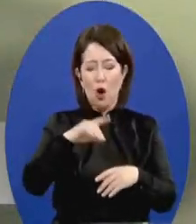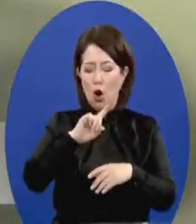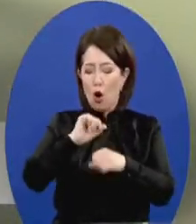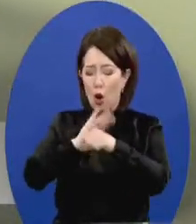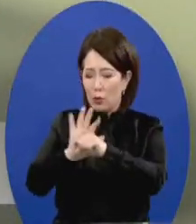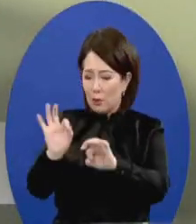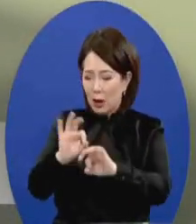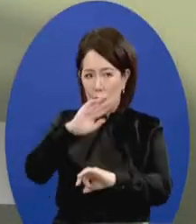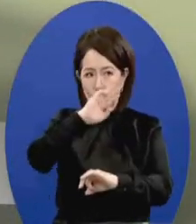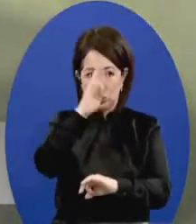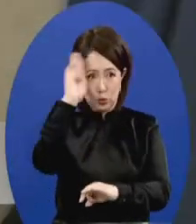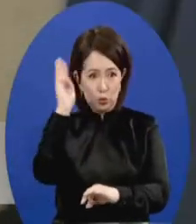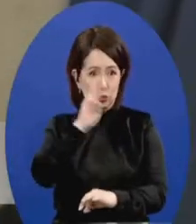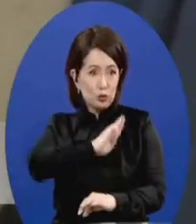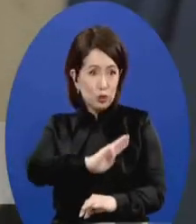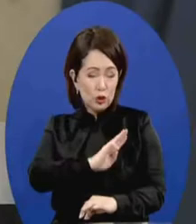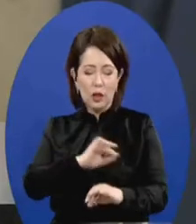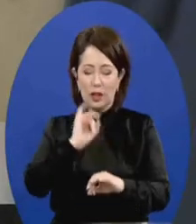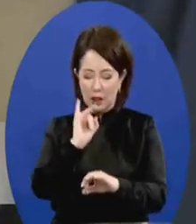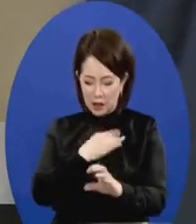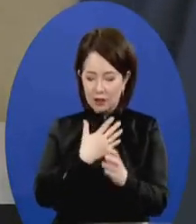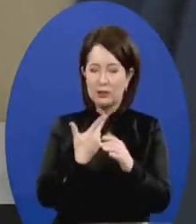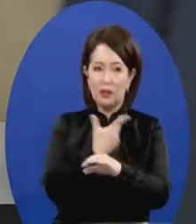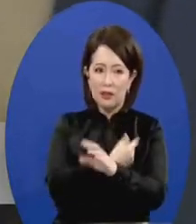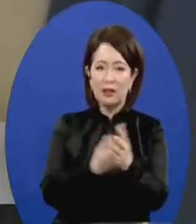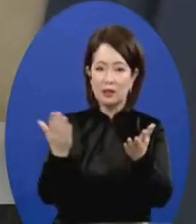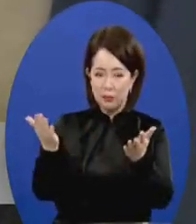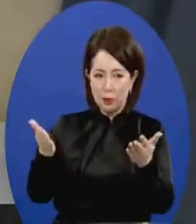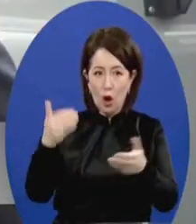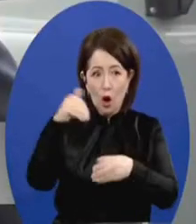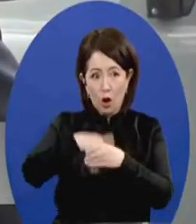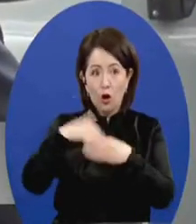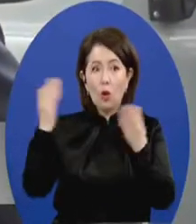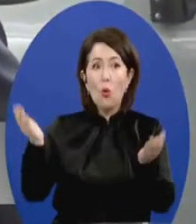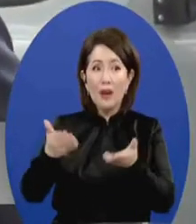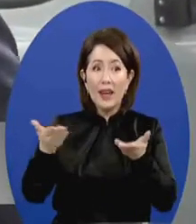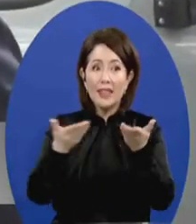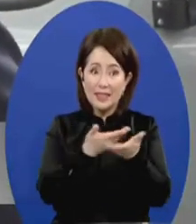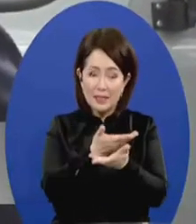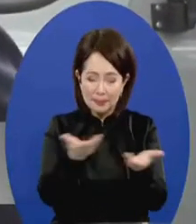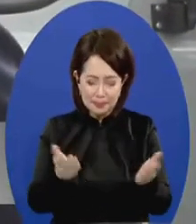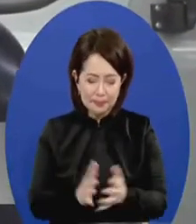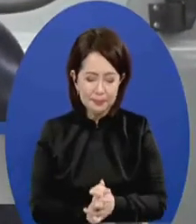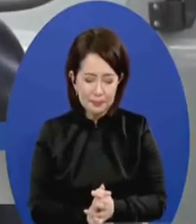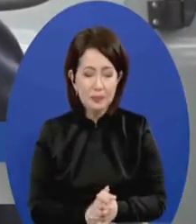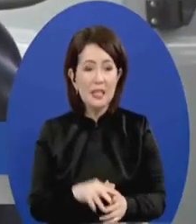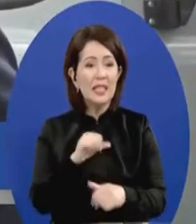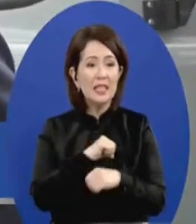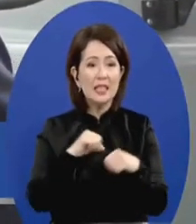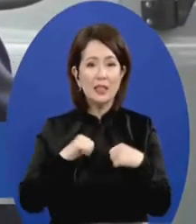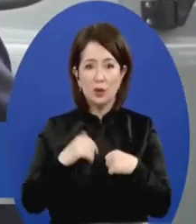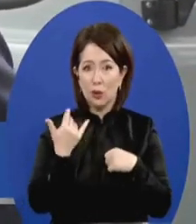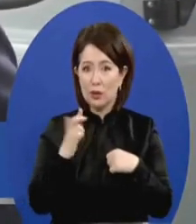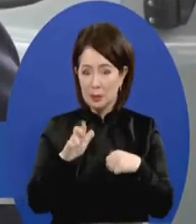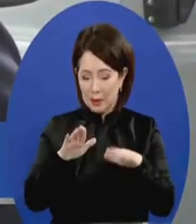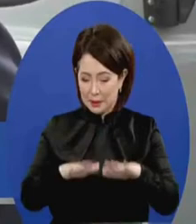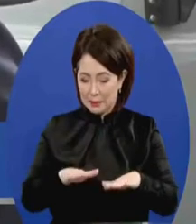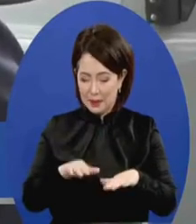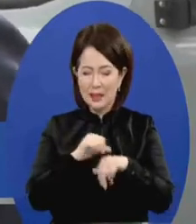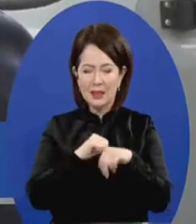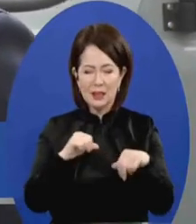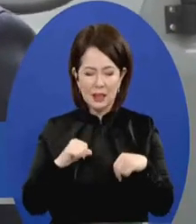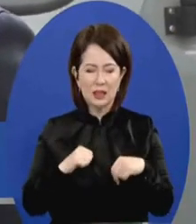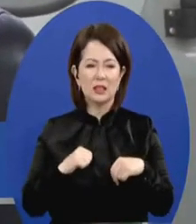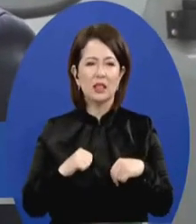төлөө иргэн бүр хичээж вакциндан идэвхтэй хамрагдахыг уриаллаа. Иргэд маань ялангуяа Улаанбаатар хотод байгаа иргэд маань